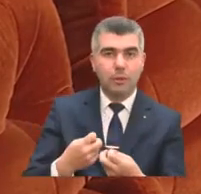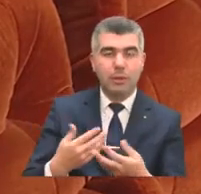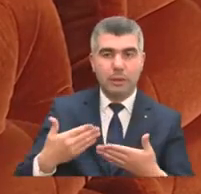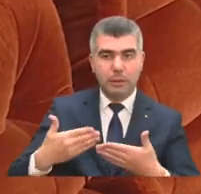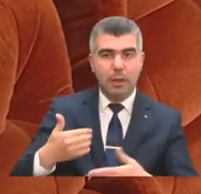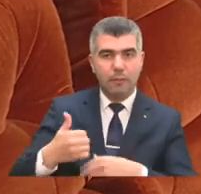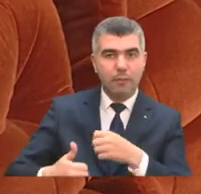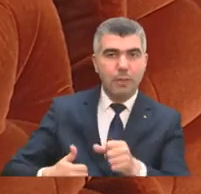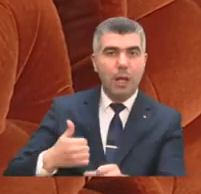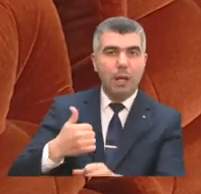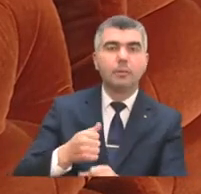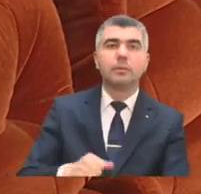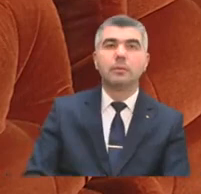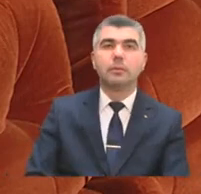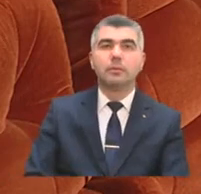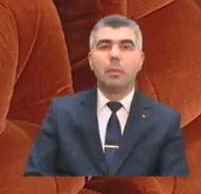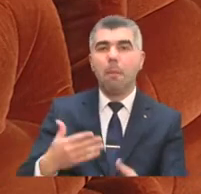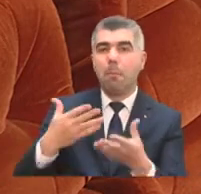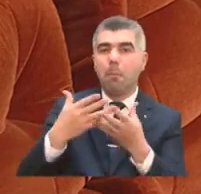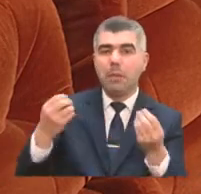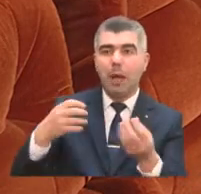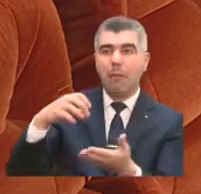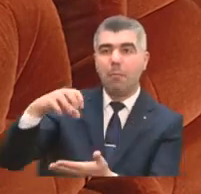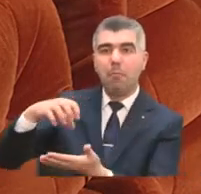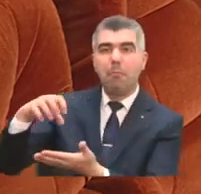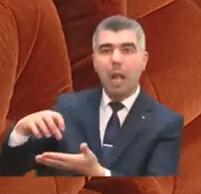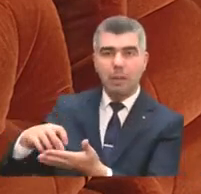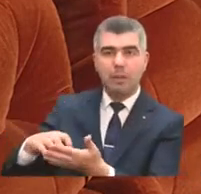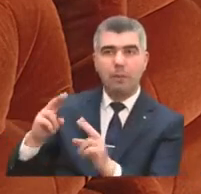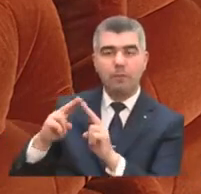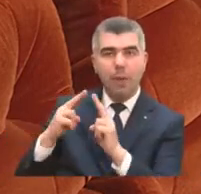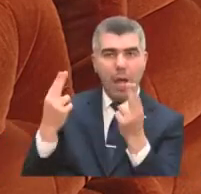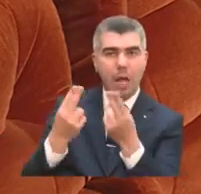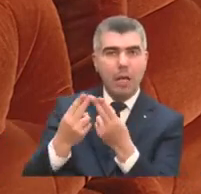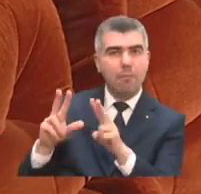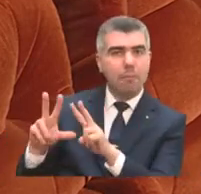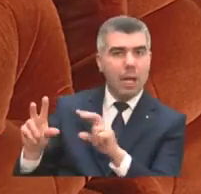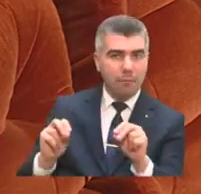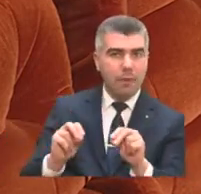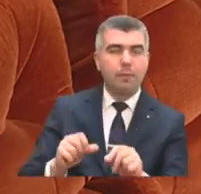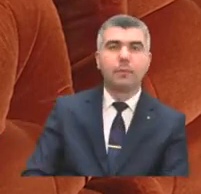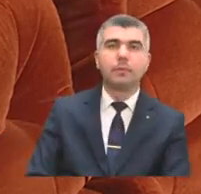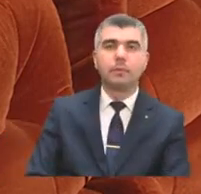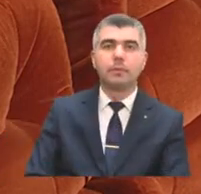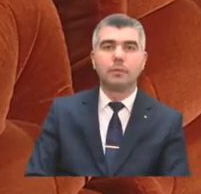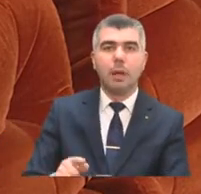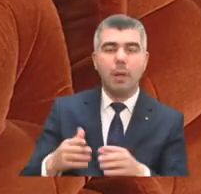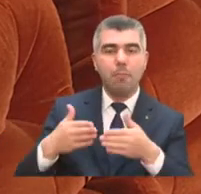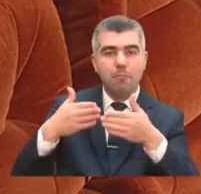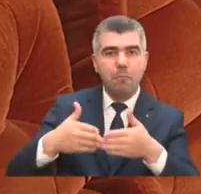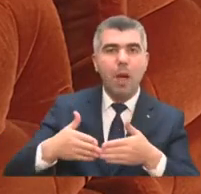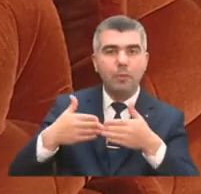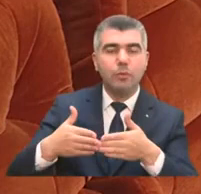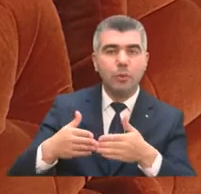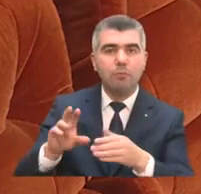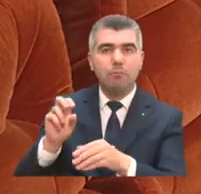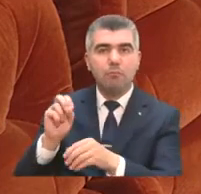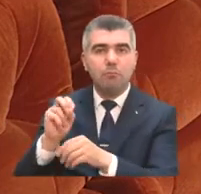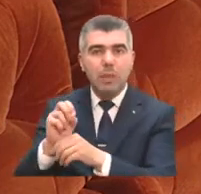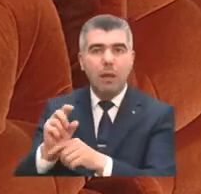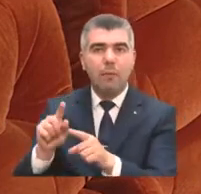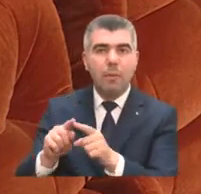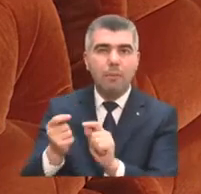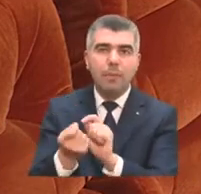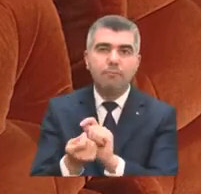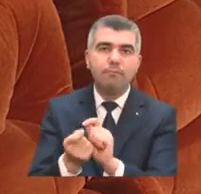غرار عدد كبير من الدول يعني تأثر النقل البحري في بلادنا وخاصة النقل البحري للمسافرين بسبب تداعيات هذه